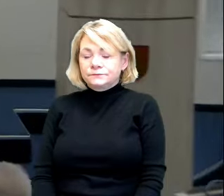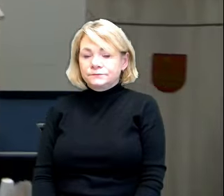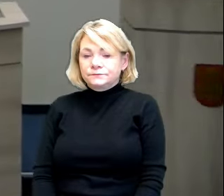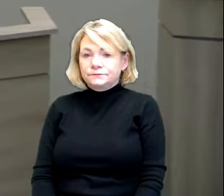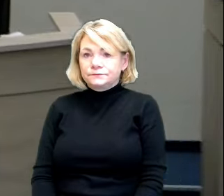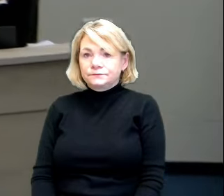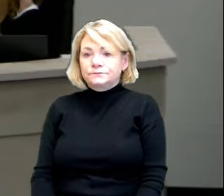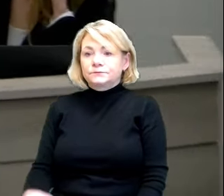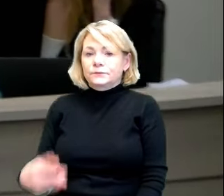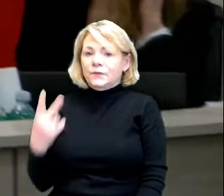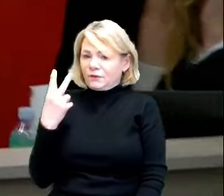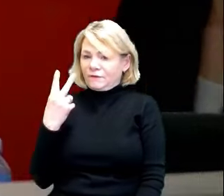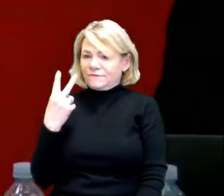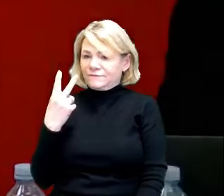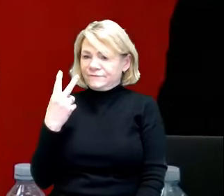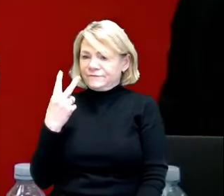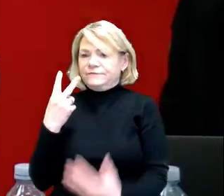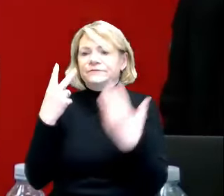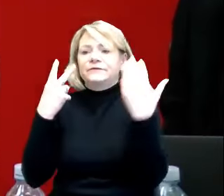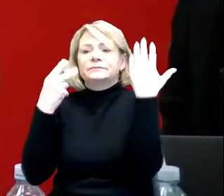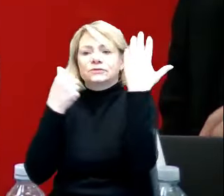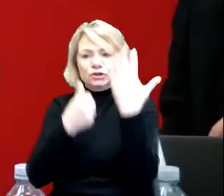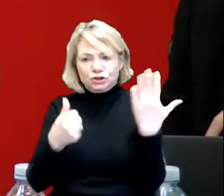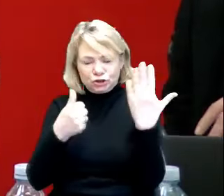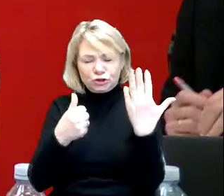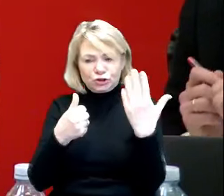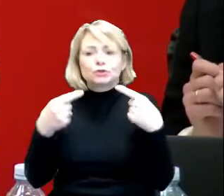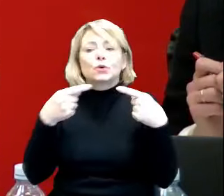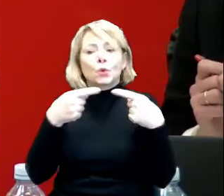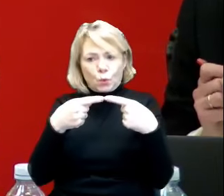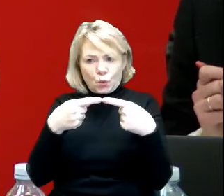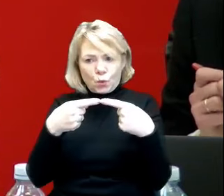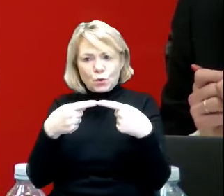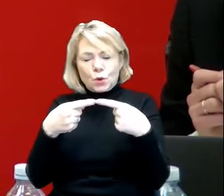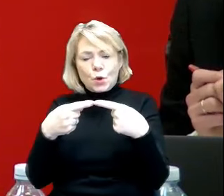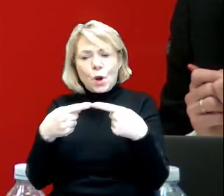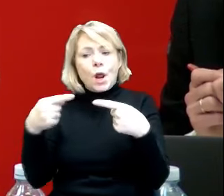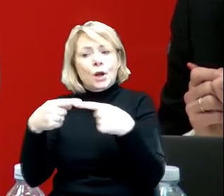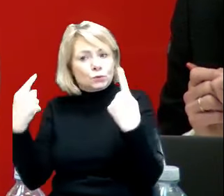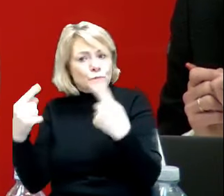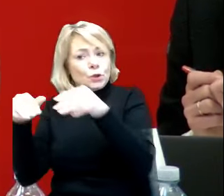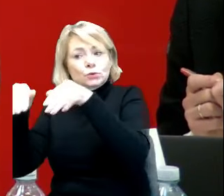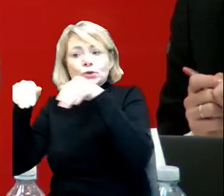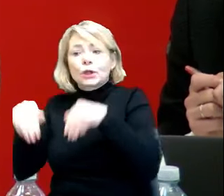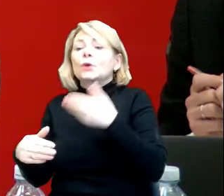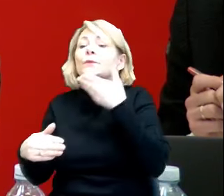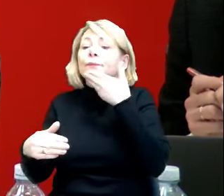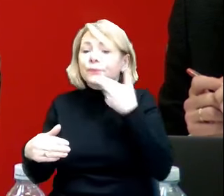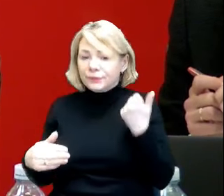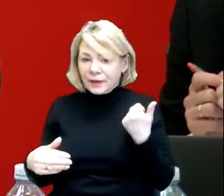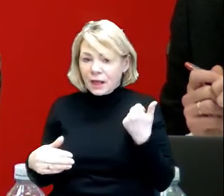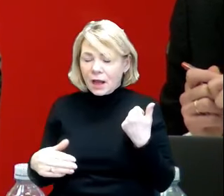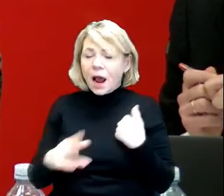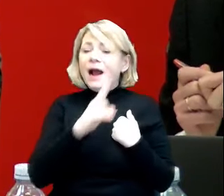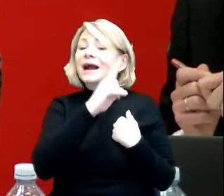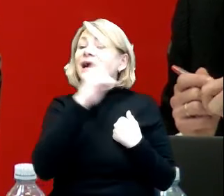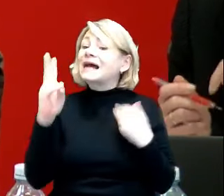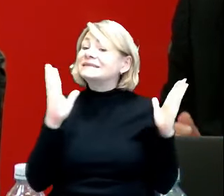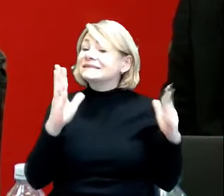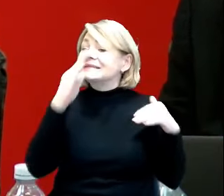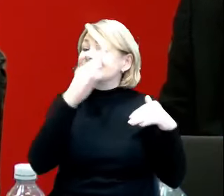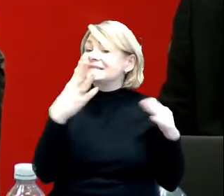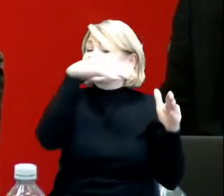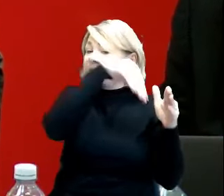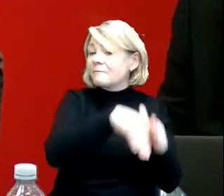26 26 už prieš ir susilaikiusių nėra kas negalėjot per sistemą balsuoti